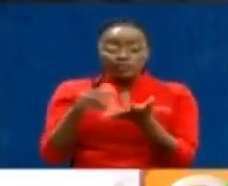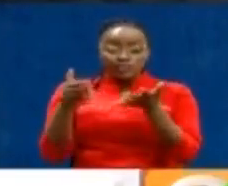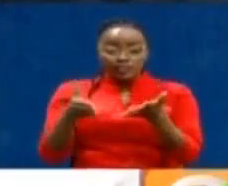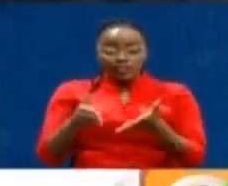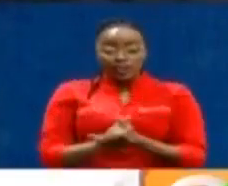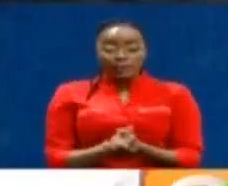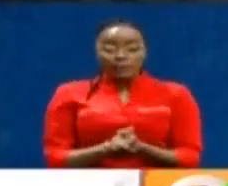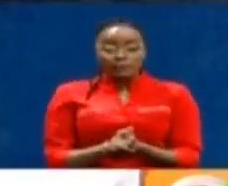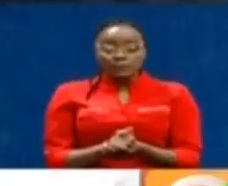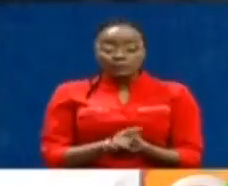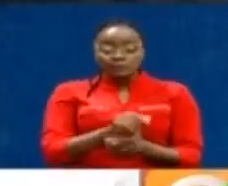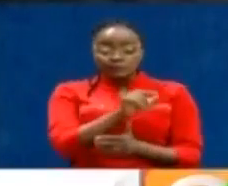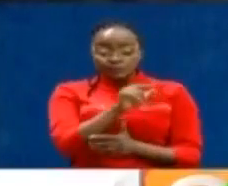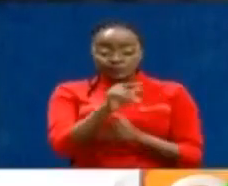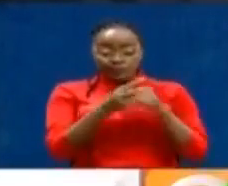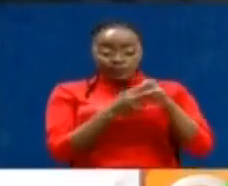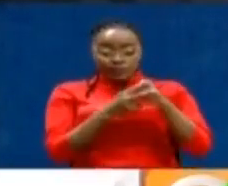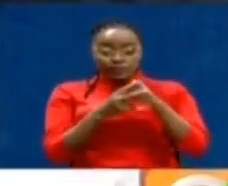hapa. Kati ya visa vile